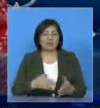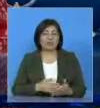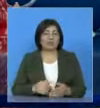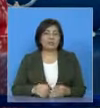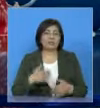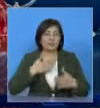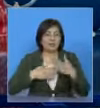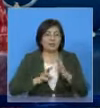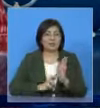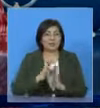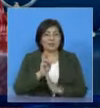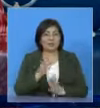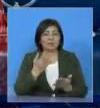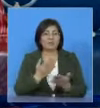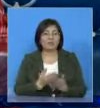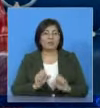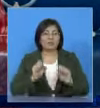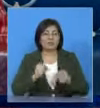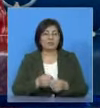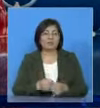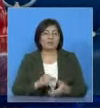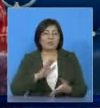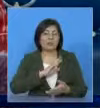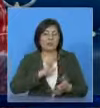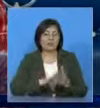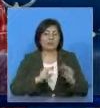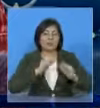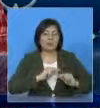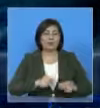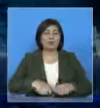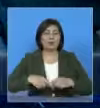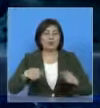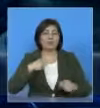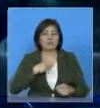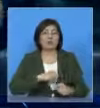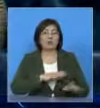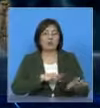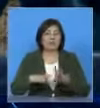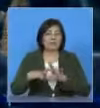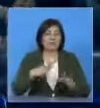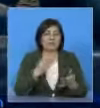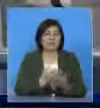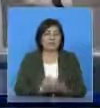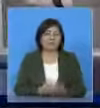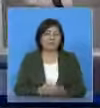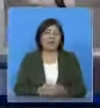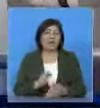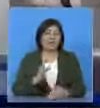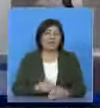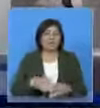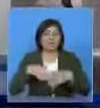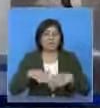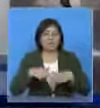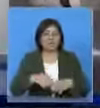программе бастау так как есть возможность безработным открыть свое дело держать иглу и нитку учила мама а профессионально шить